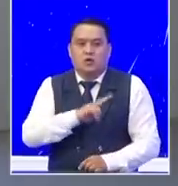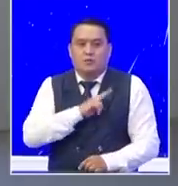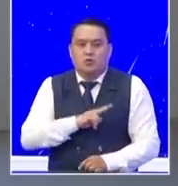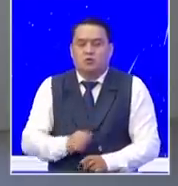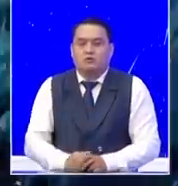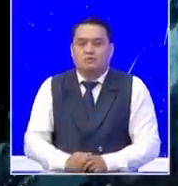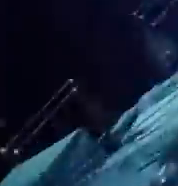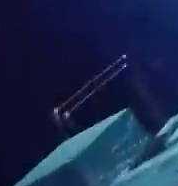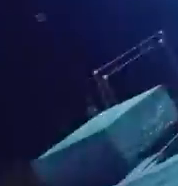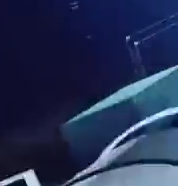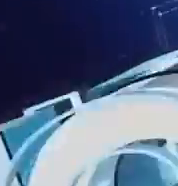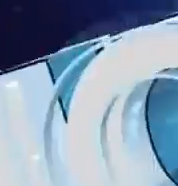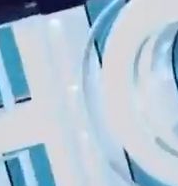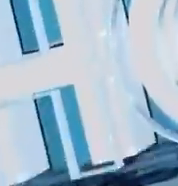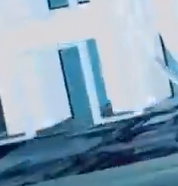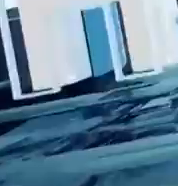анализаторах.